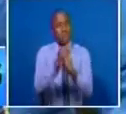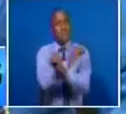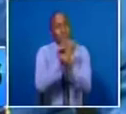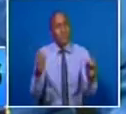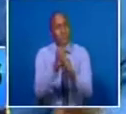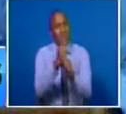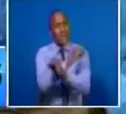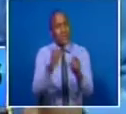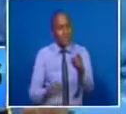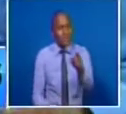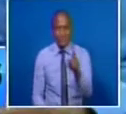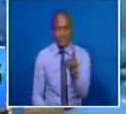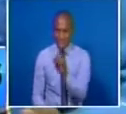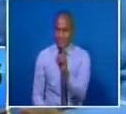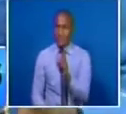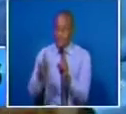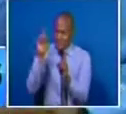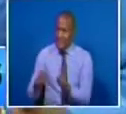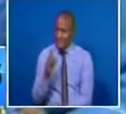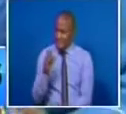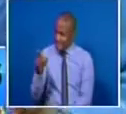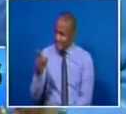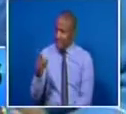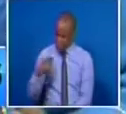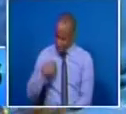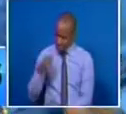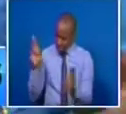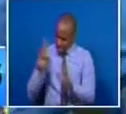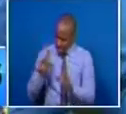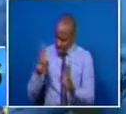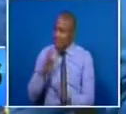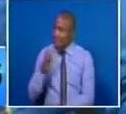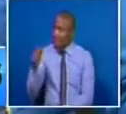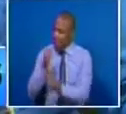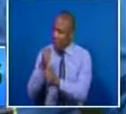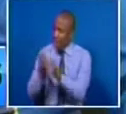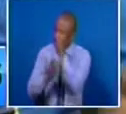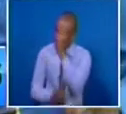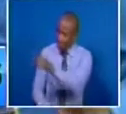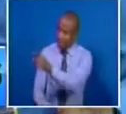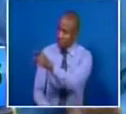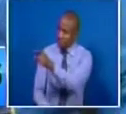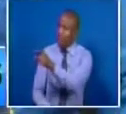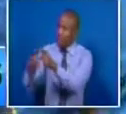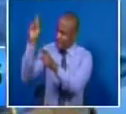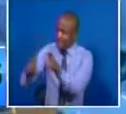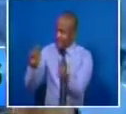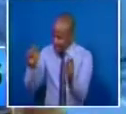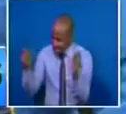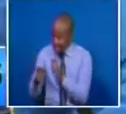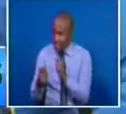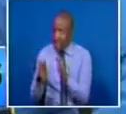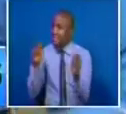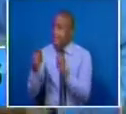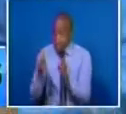kazi vizuri. Ni lazima watu wajitokeze na waseme kama kazi haiendelei vizuri, kuna njia ingine na njia